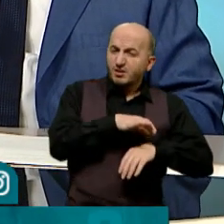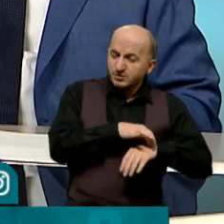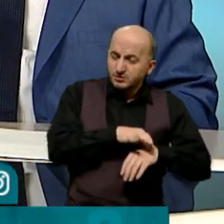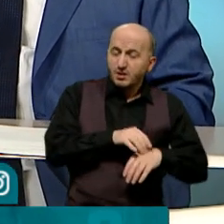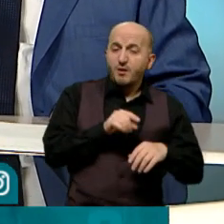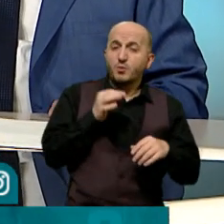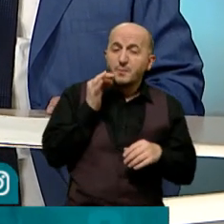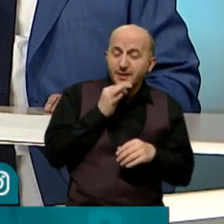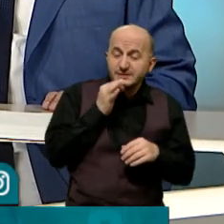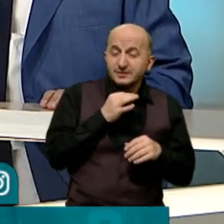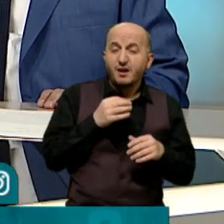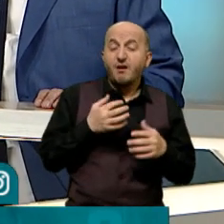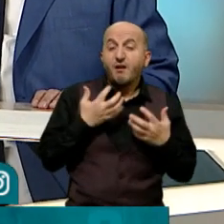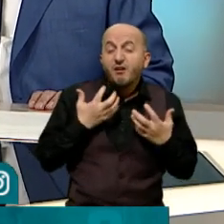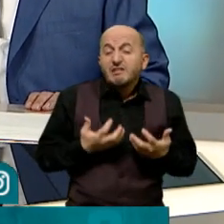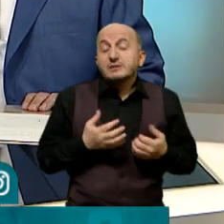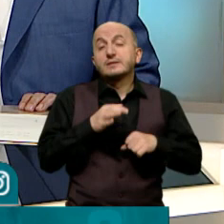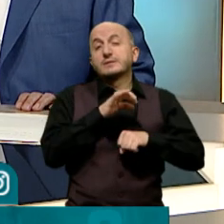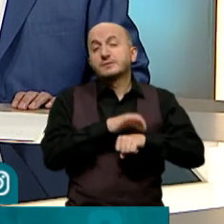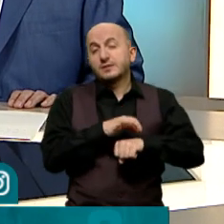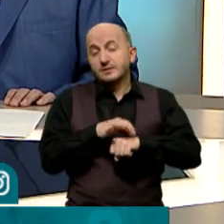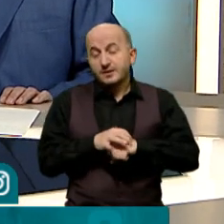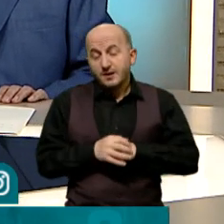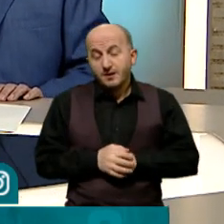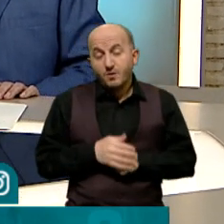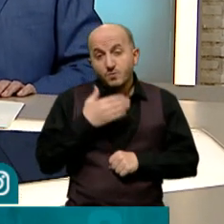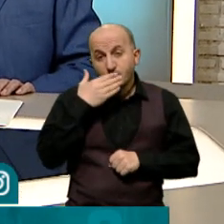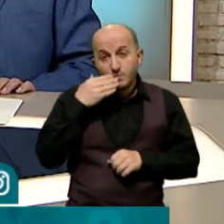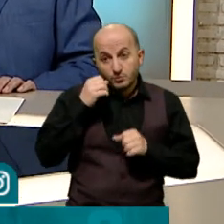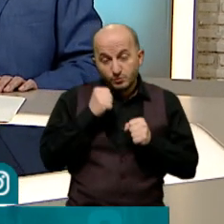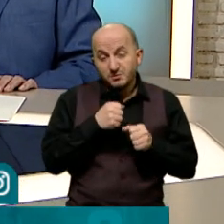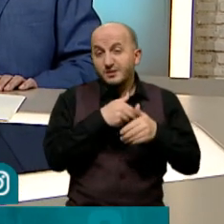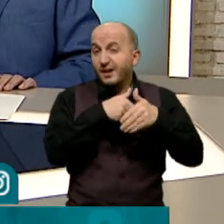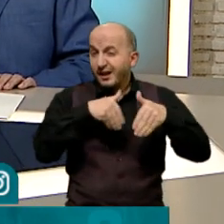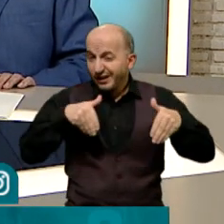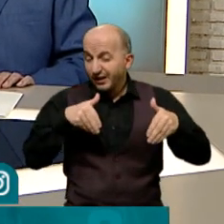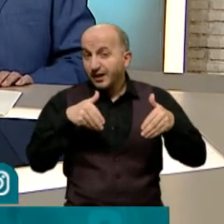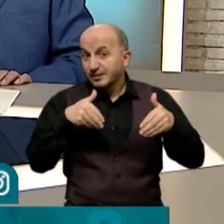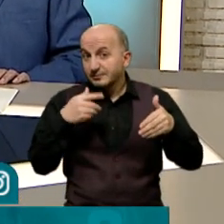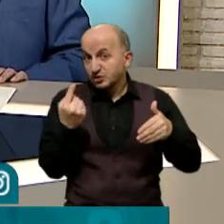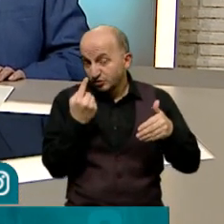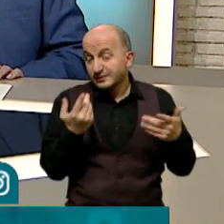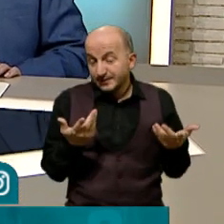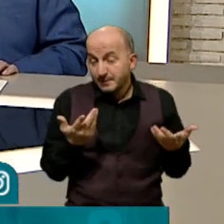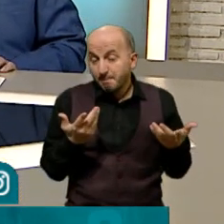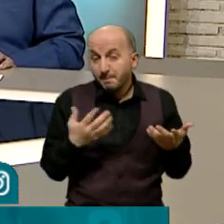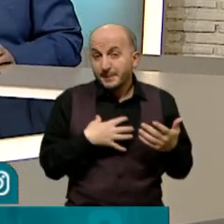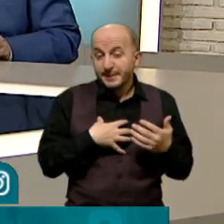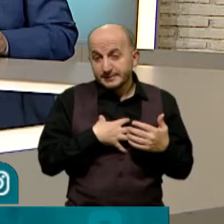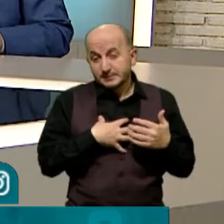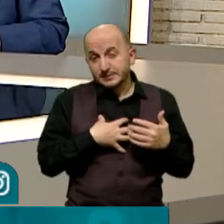buna benzer müzmin rahatsızlıklar oruç tutmasına engel bir durumsa,